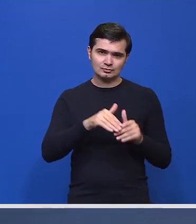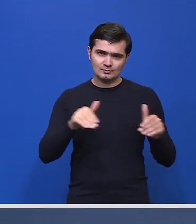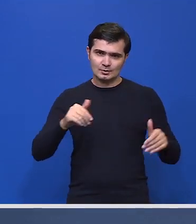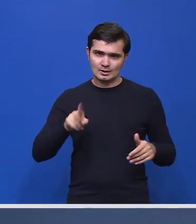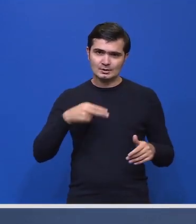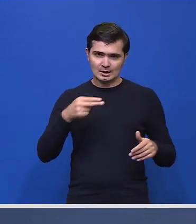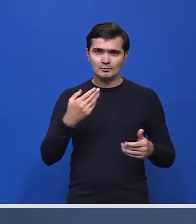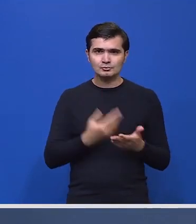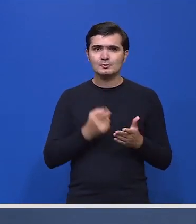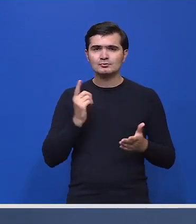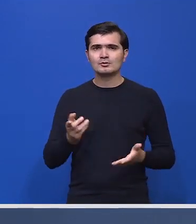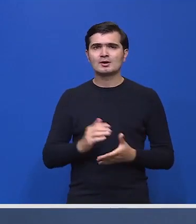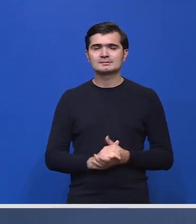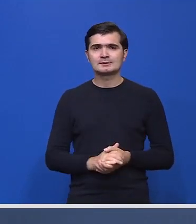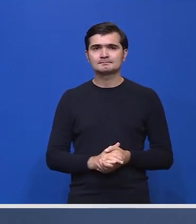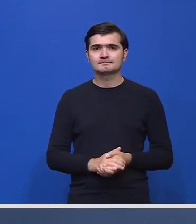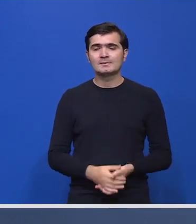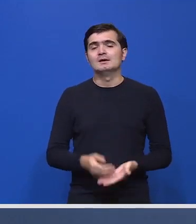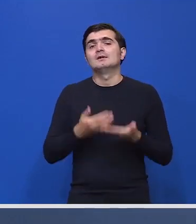de euro. Deci,